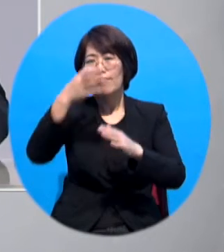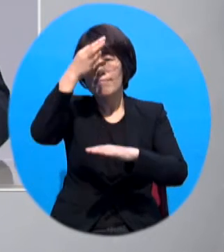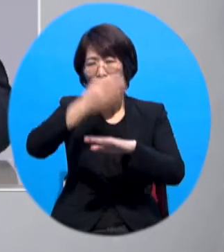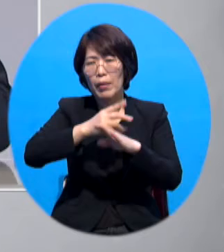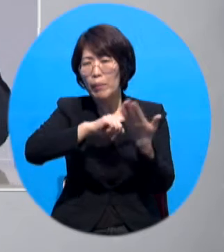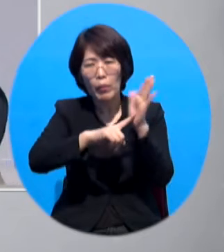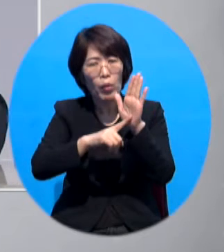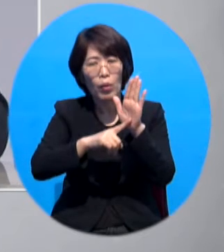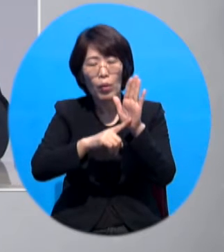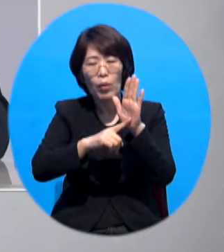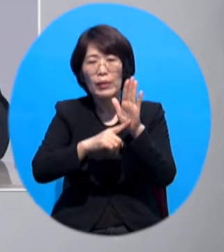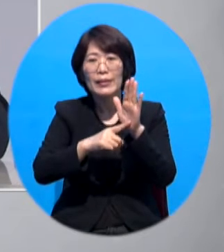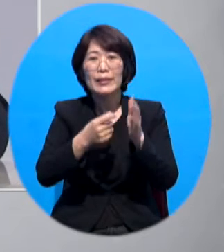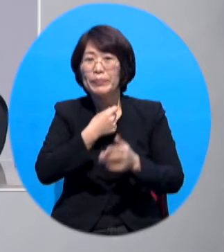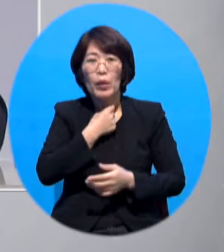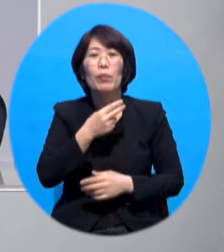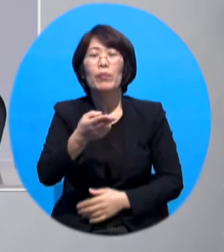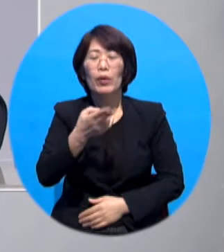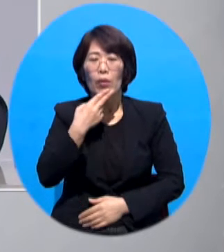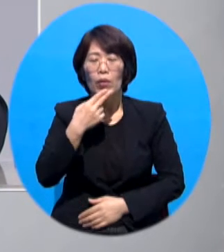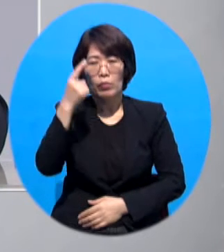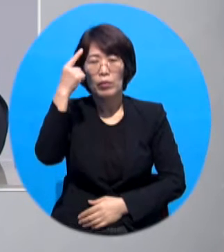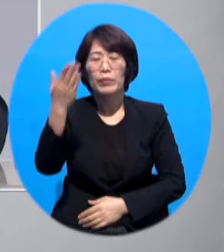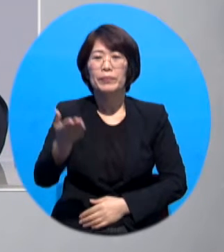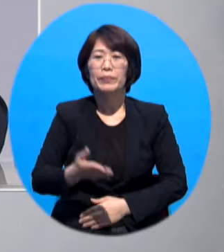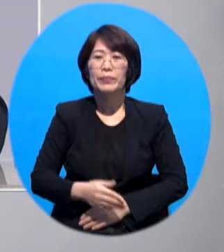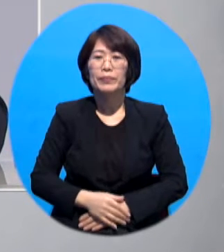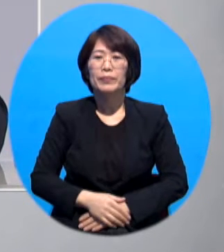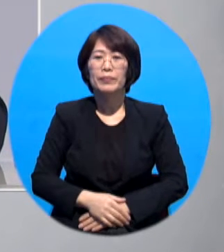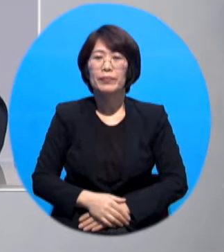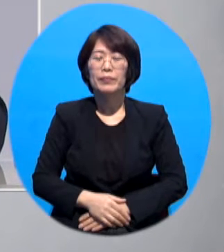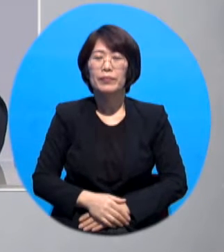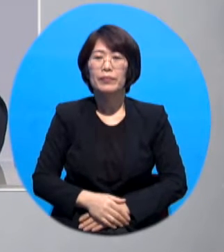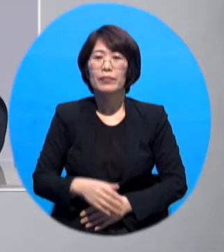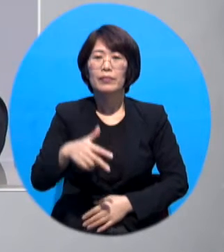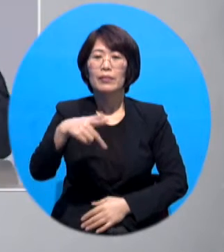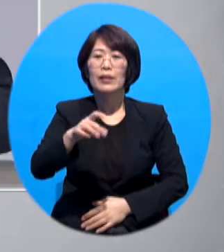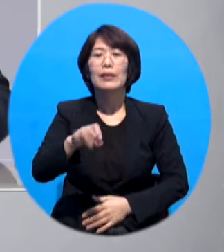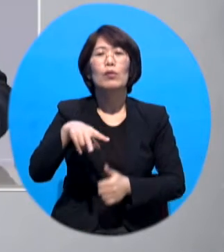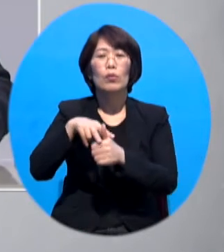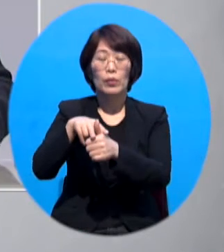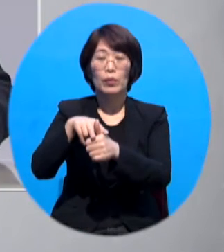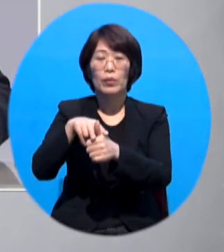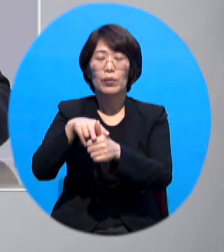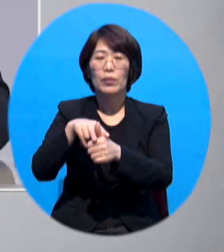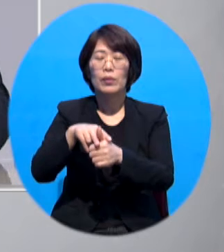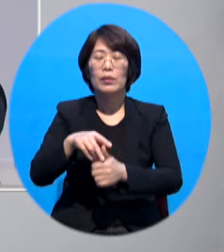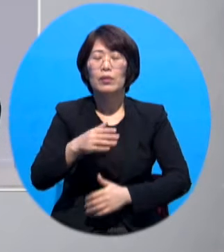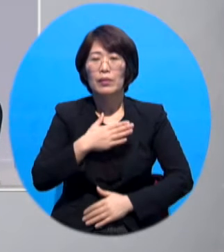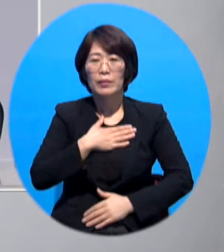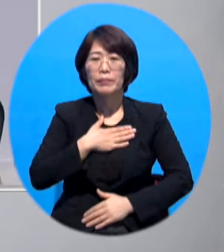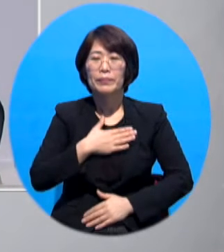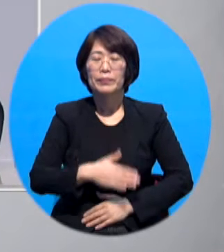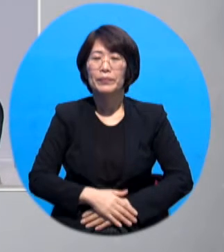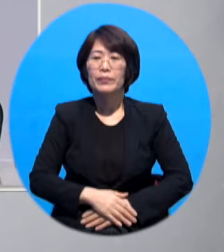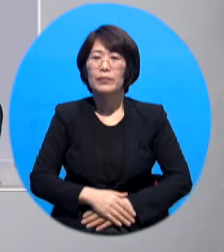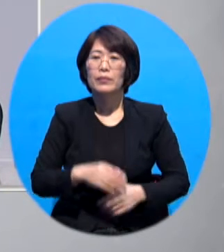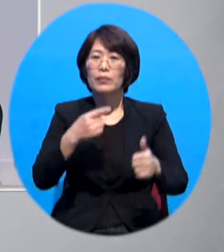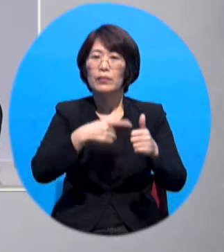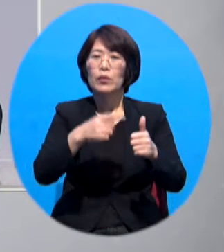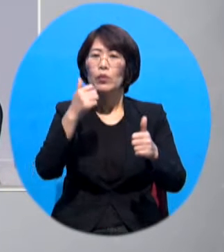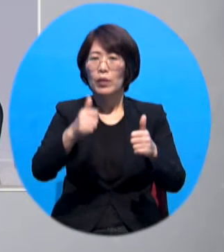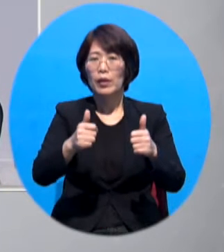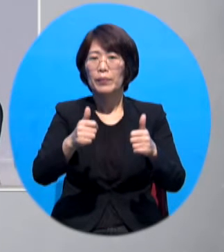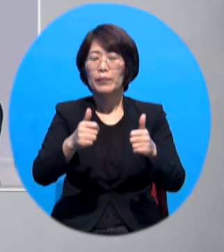없는지 말씀해주시기 바랍니다 아 네 장소 0 후보 저는 교육감이